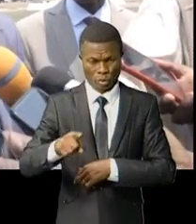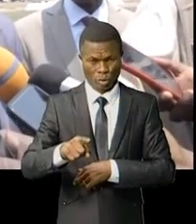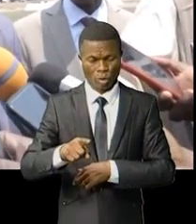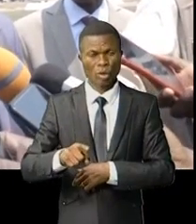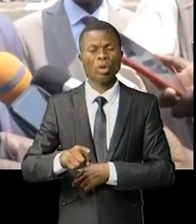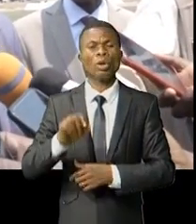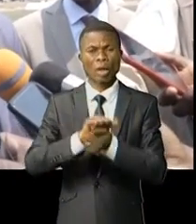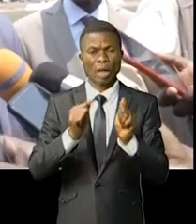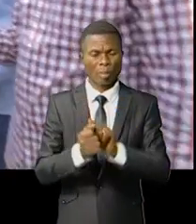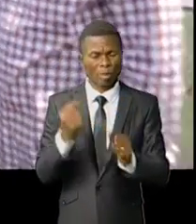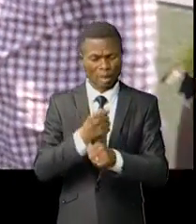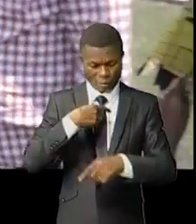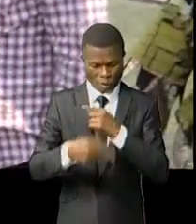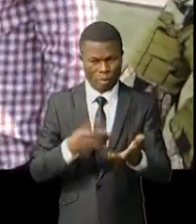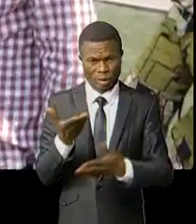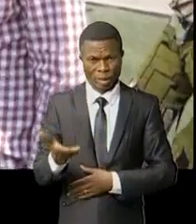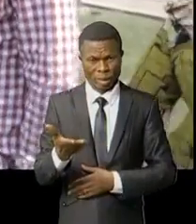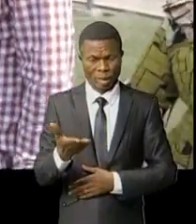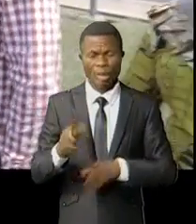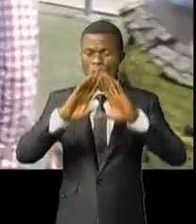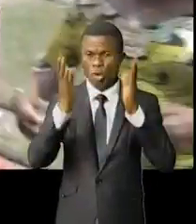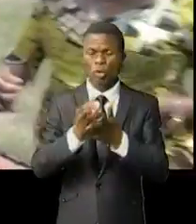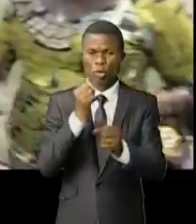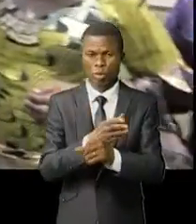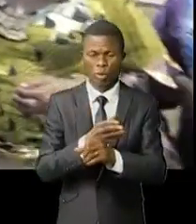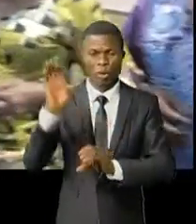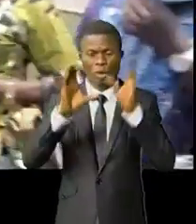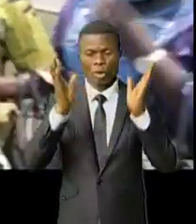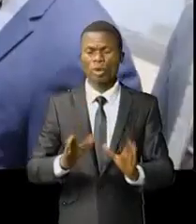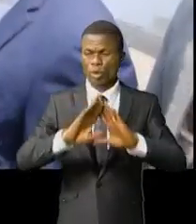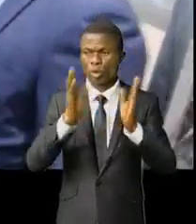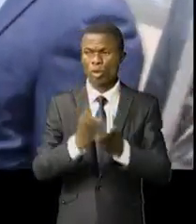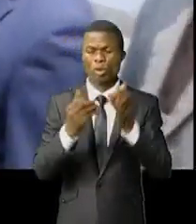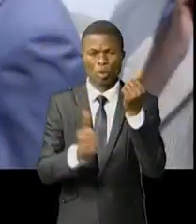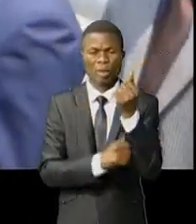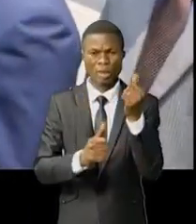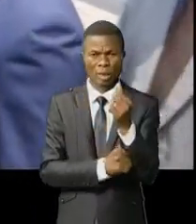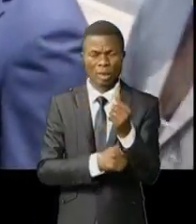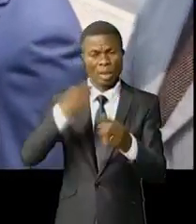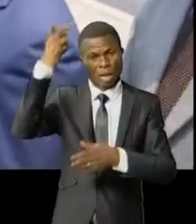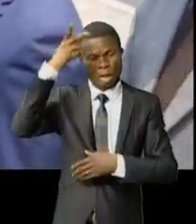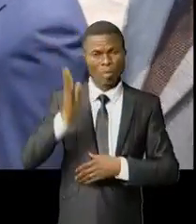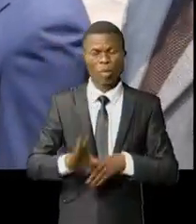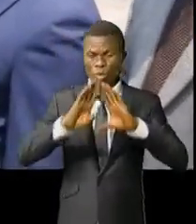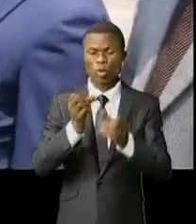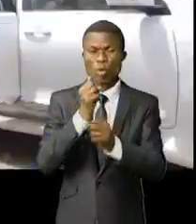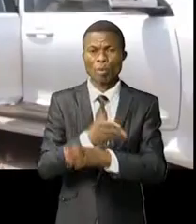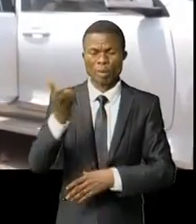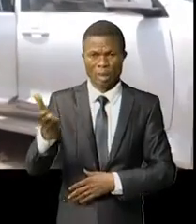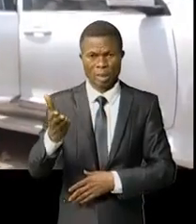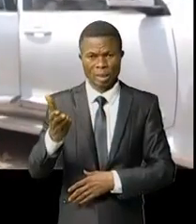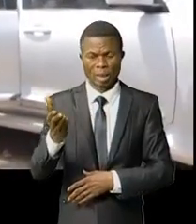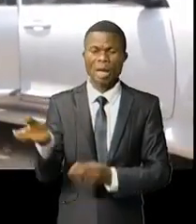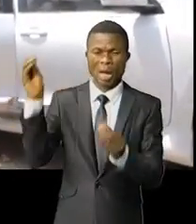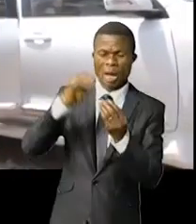généraux vont démarrer. Le décor est planté, tous les scientifiques, le monde des affaires, les politiques sont appelés à porter leur pierre